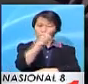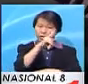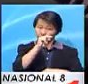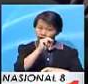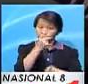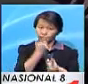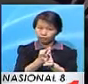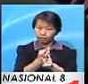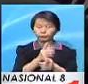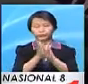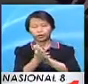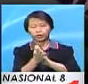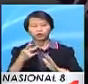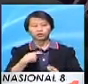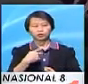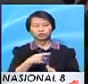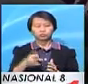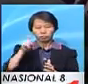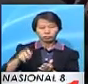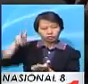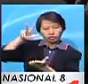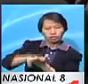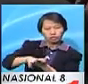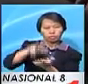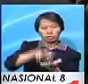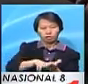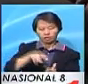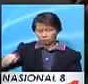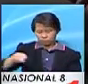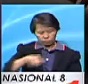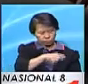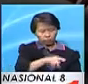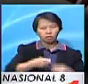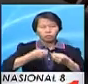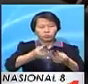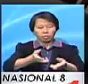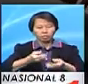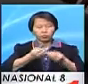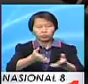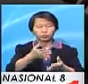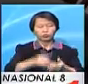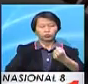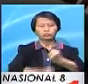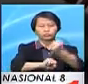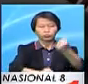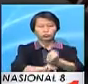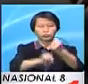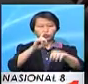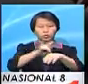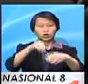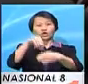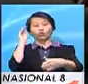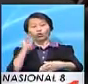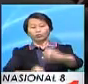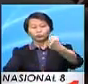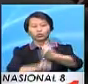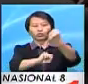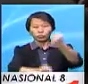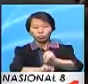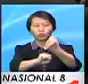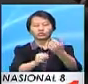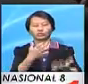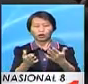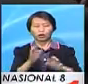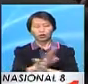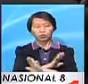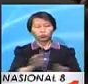kena mengiktiraf mereka-mereka yang memberi sumbangan kepada bola sepak di luar sana, yang dan mungkin